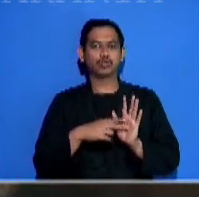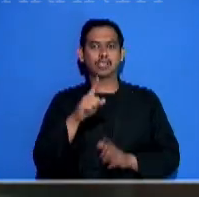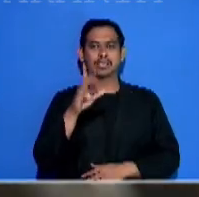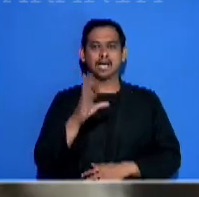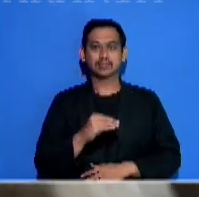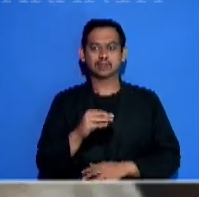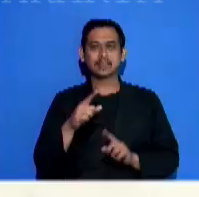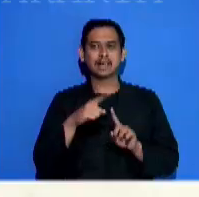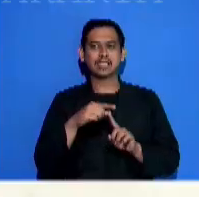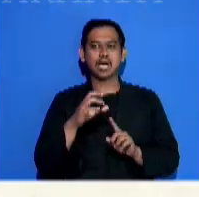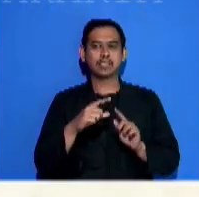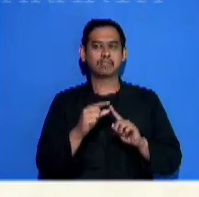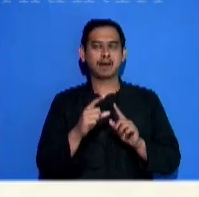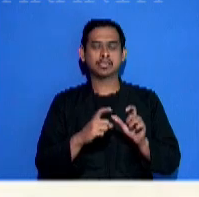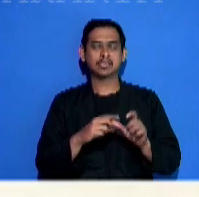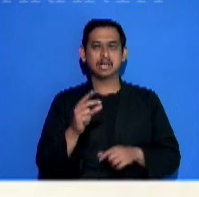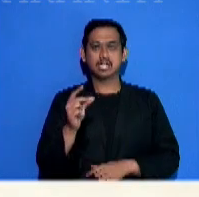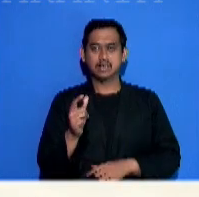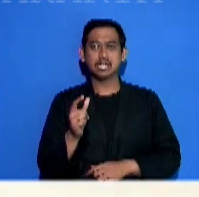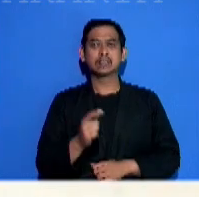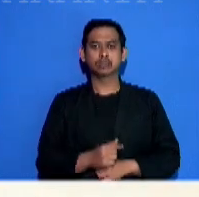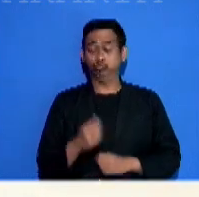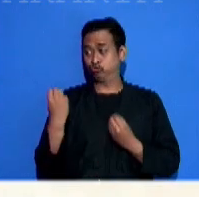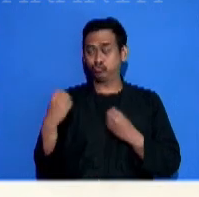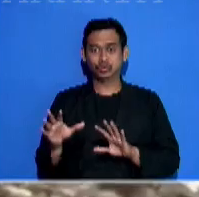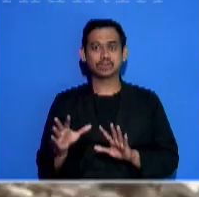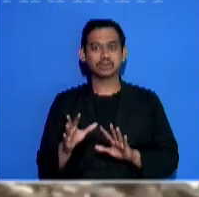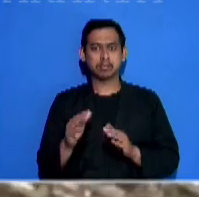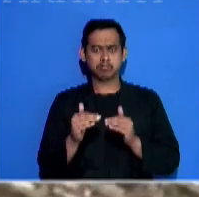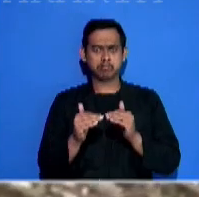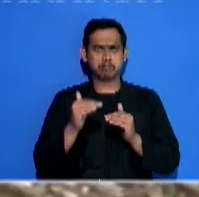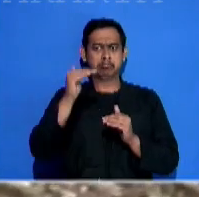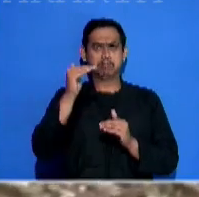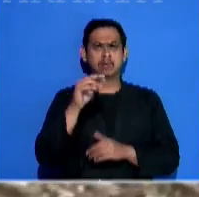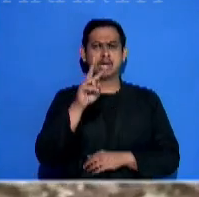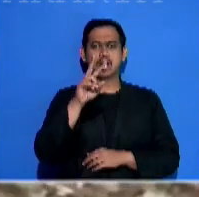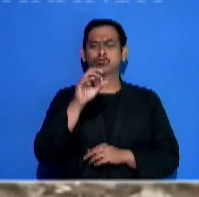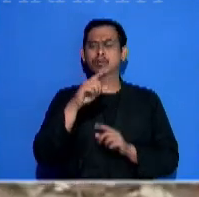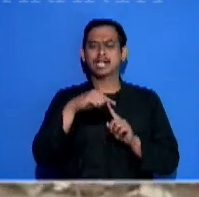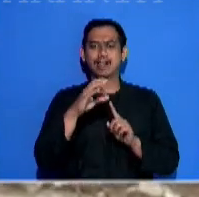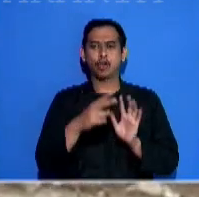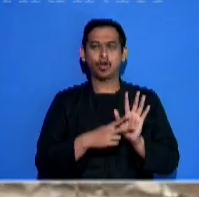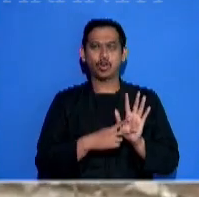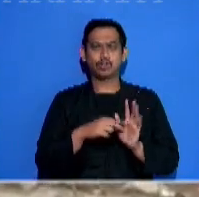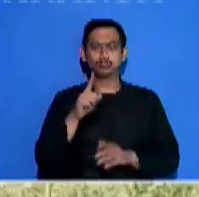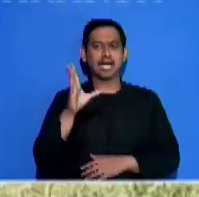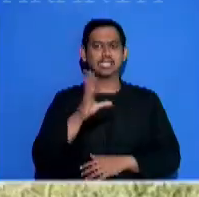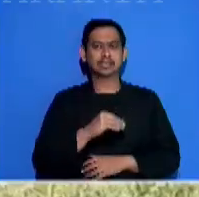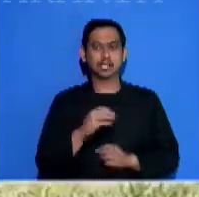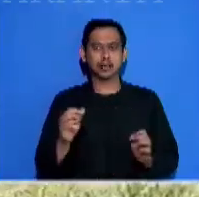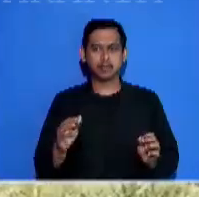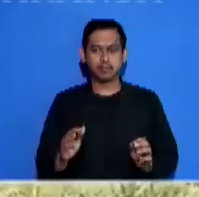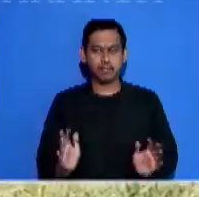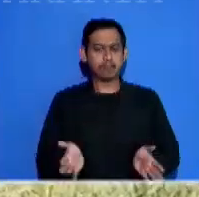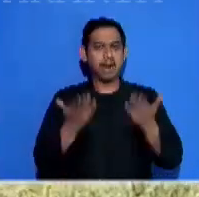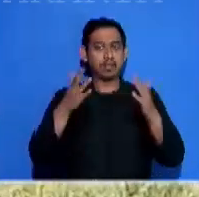TPS 3R nitikan sudah beroperasi dengan peningkatan kapasitas mencapai 70 ton per hari sedangkan pembangunan TPS